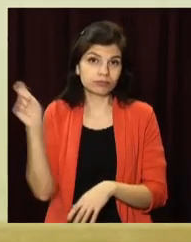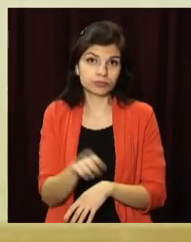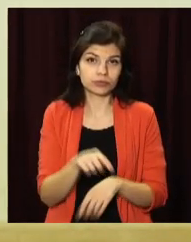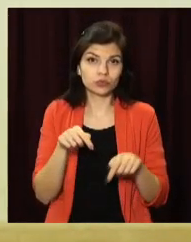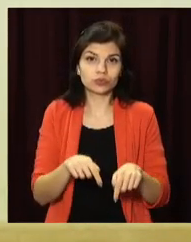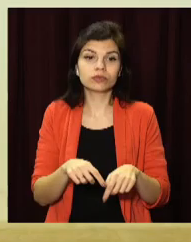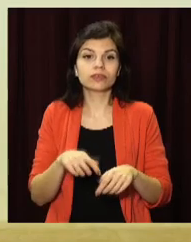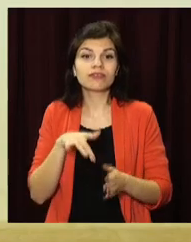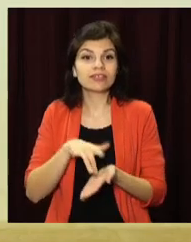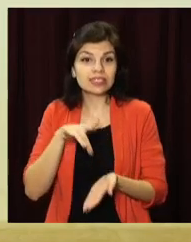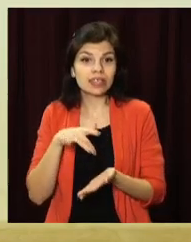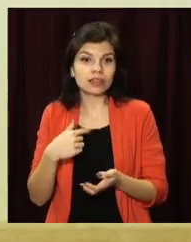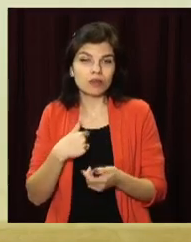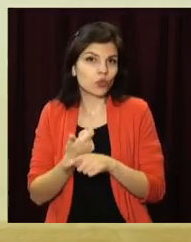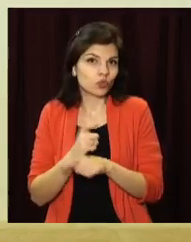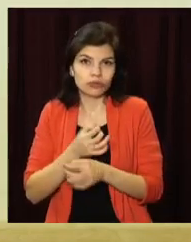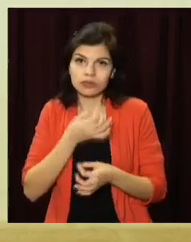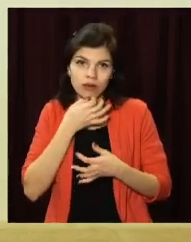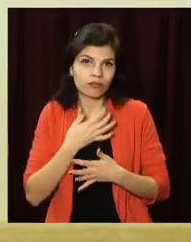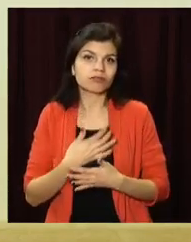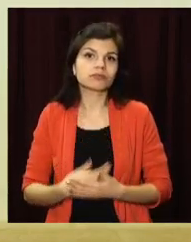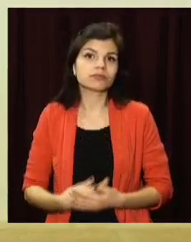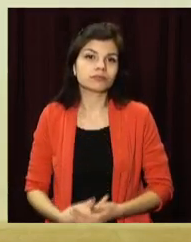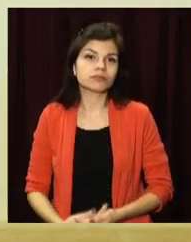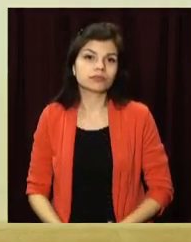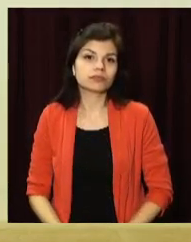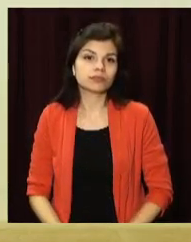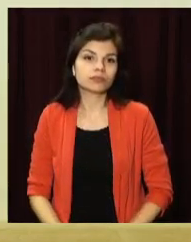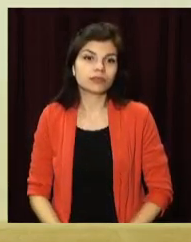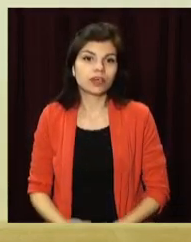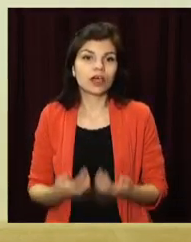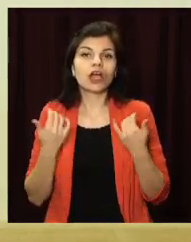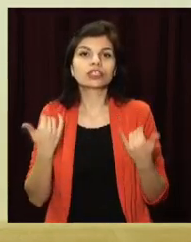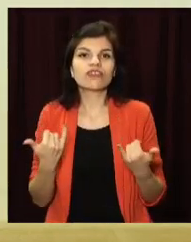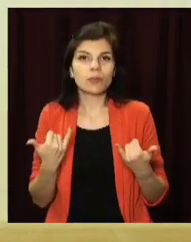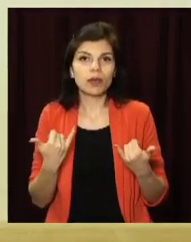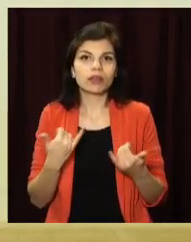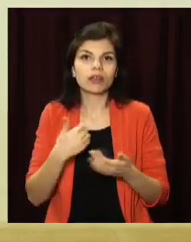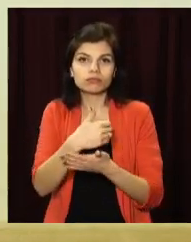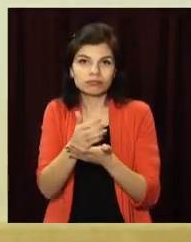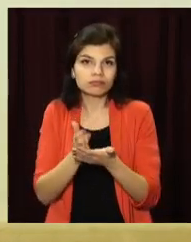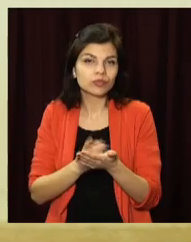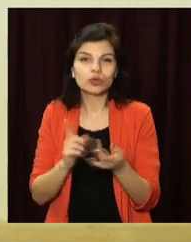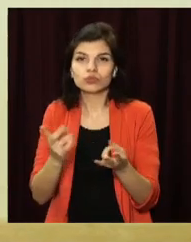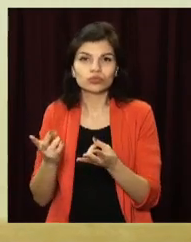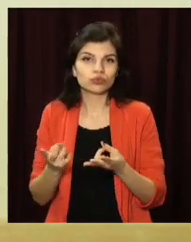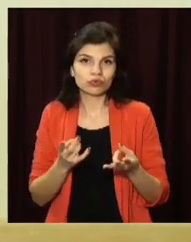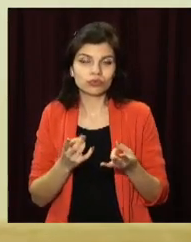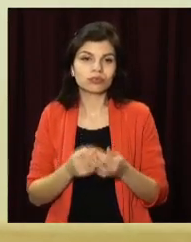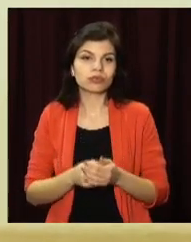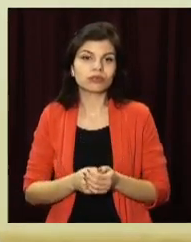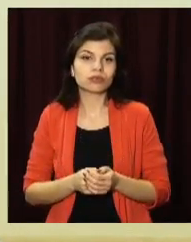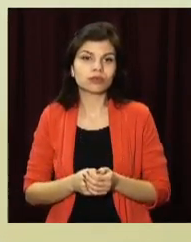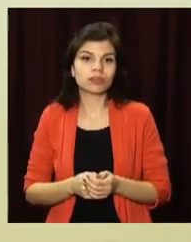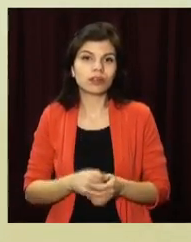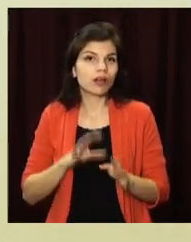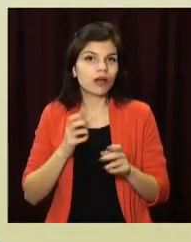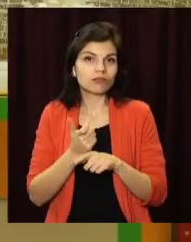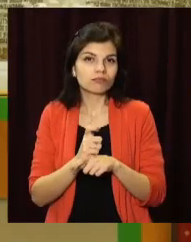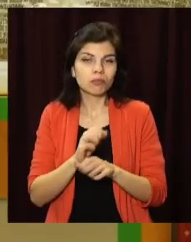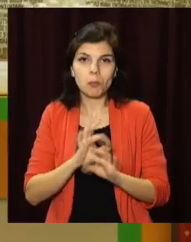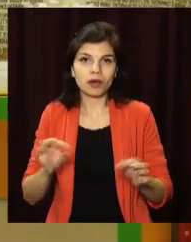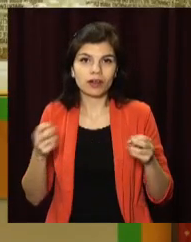центре. В центре нам очень нравится. Современное оборудование. Прекрасні